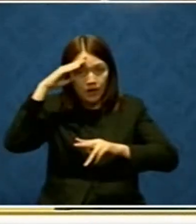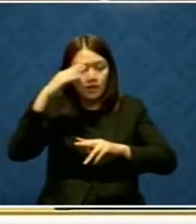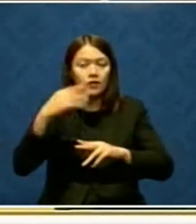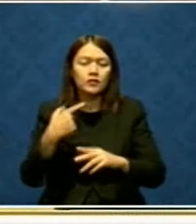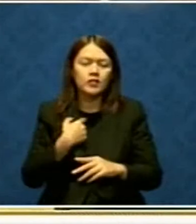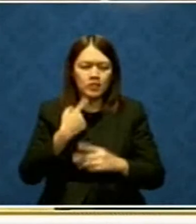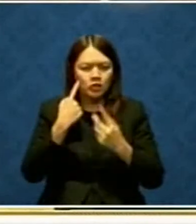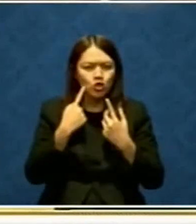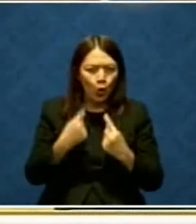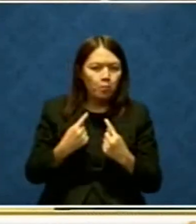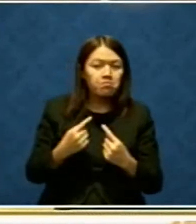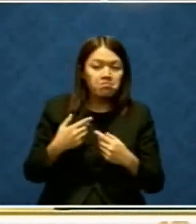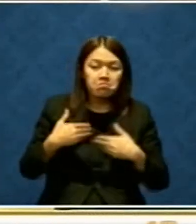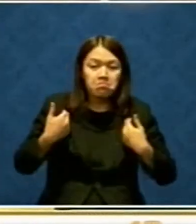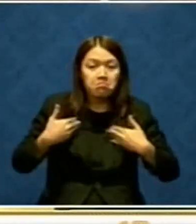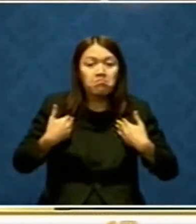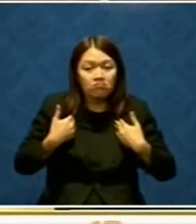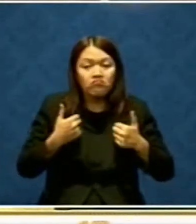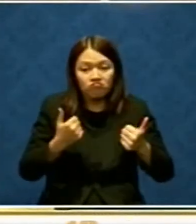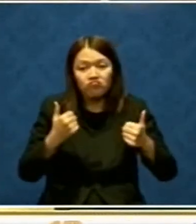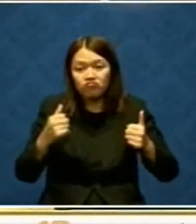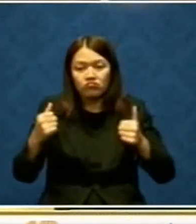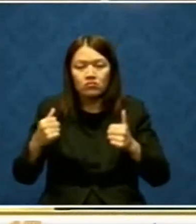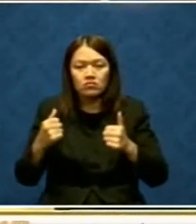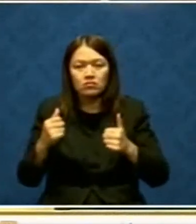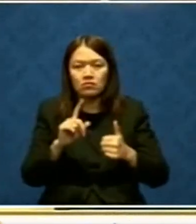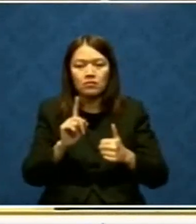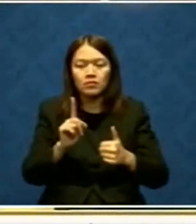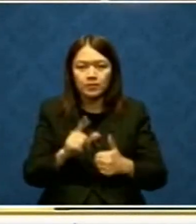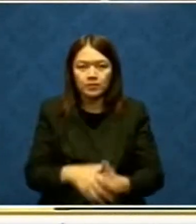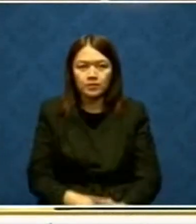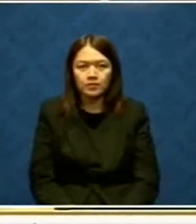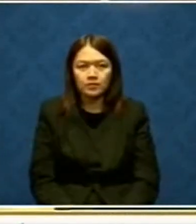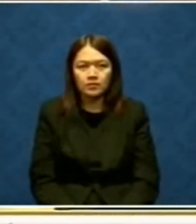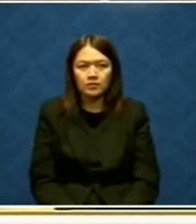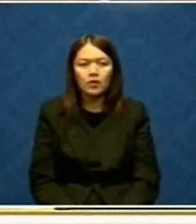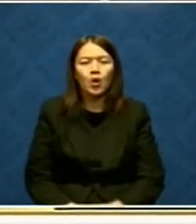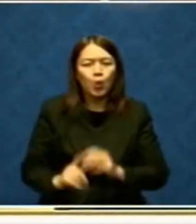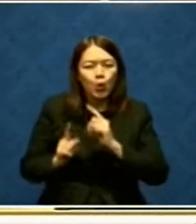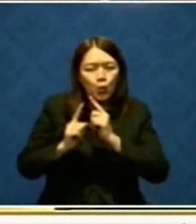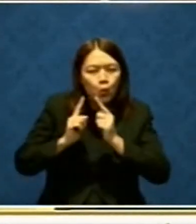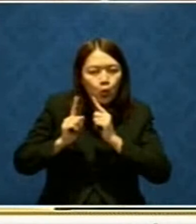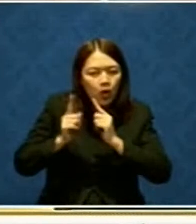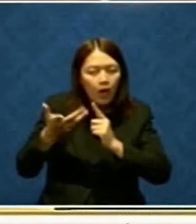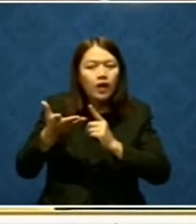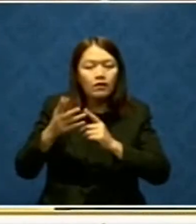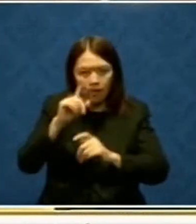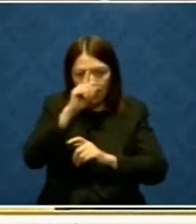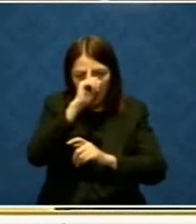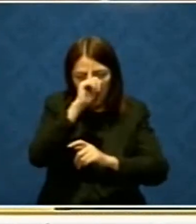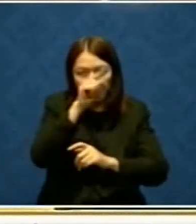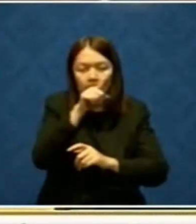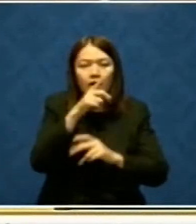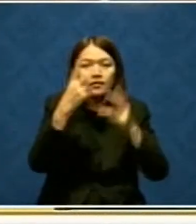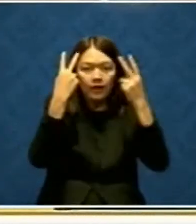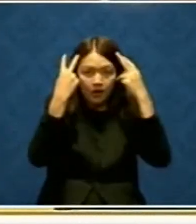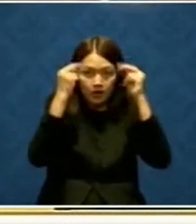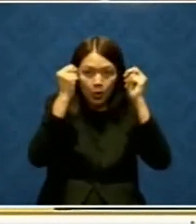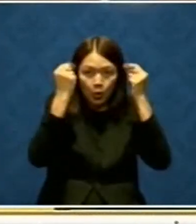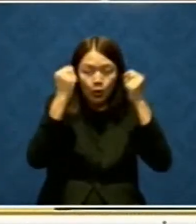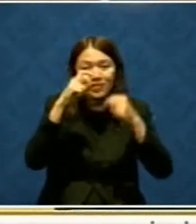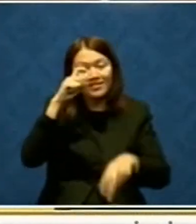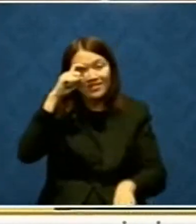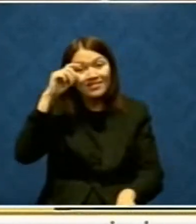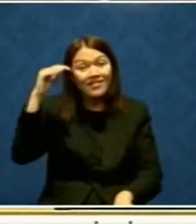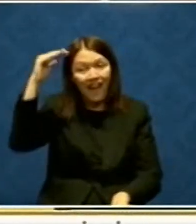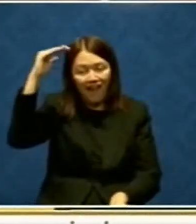อบอยู่แล้วที่ทุกท่านสบายใจทุกคนจะพอใจและผลของการเจรจากับเยอรมันที่นายกรัฐมนตรีคุณเศรษฐา